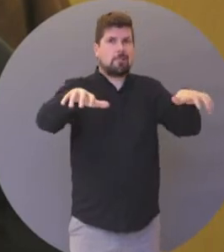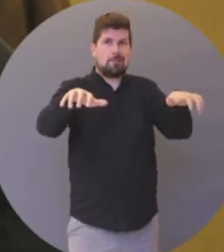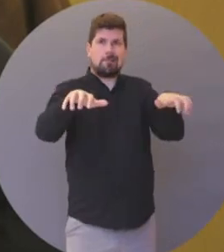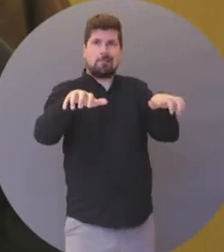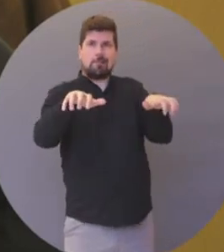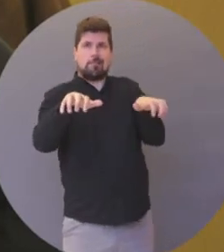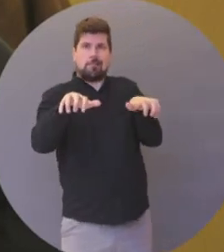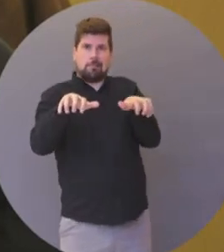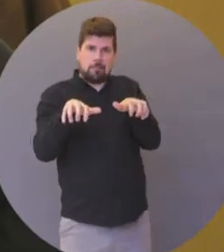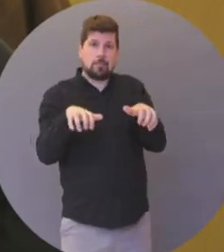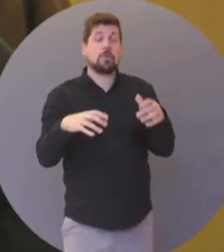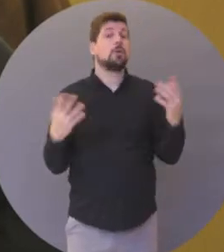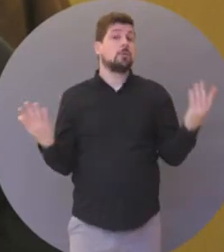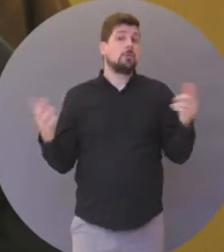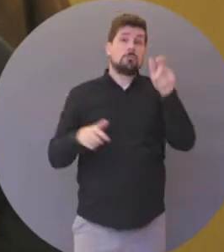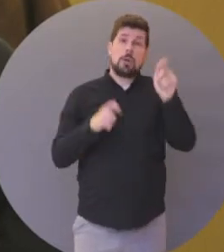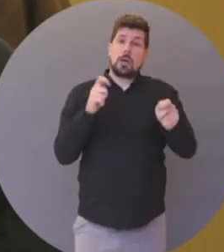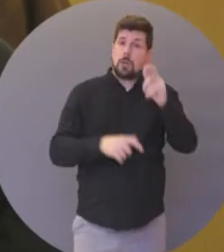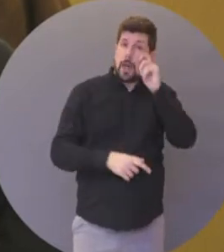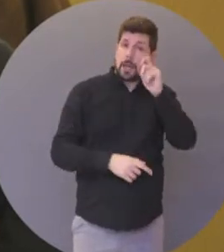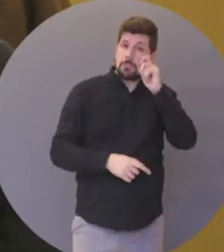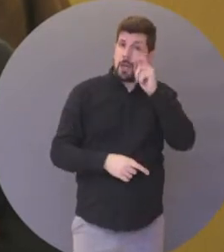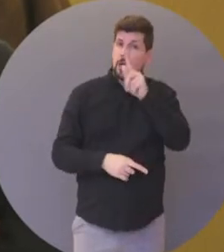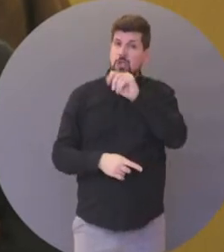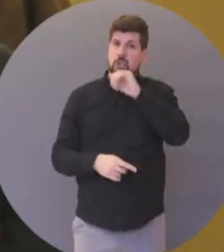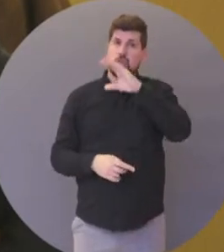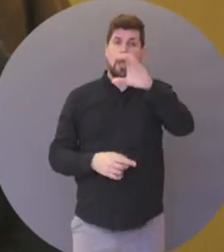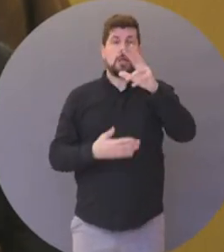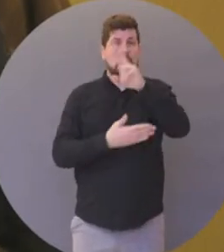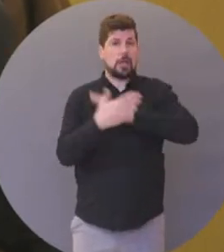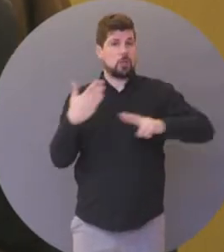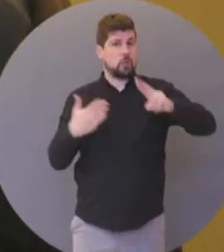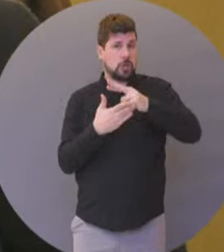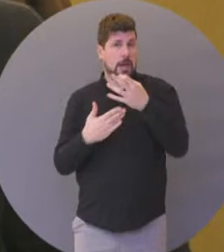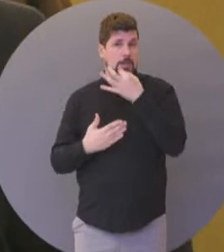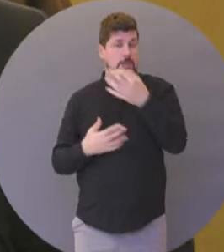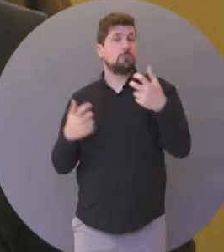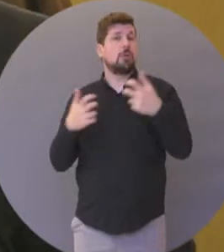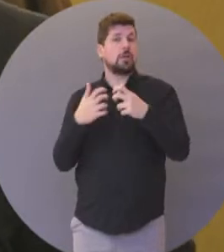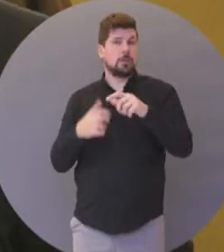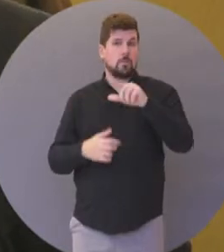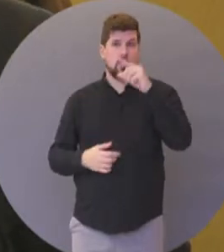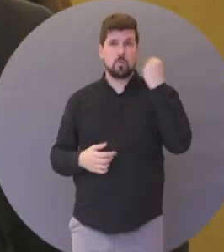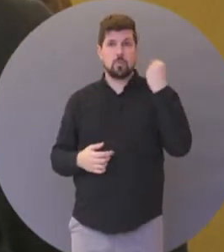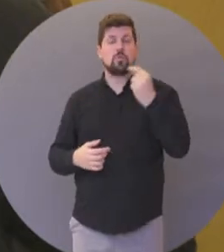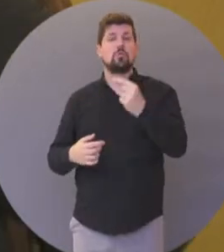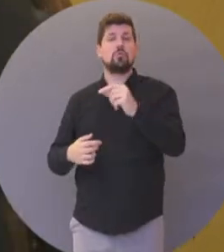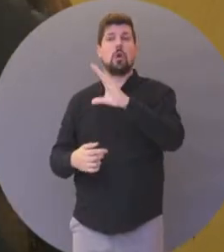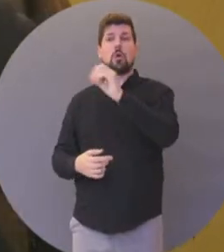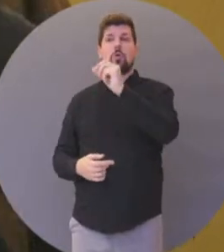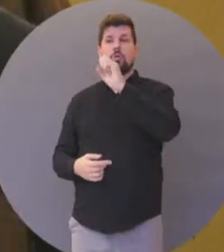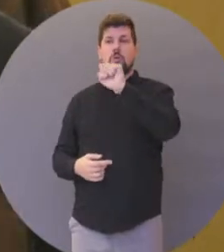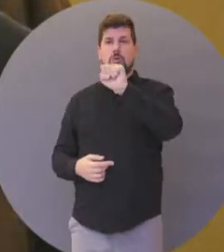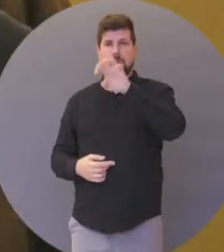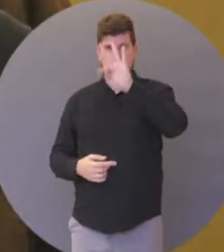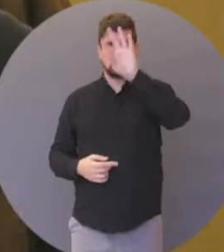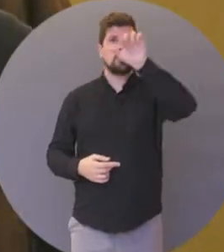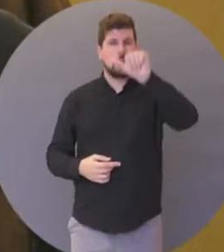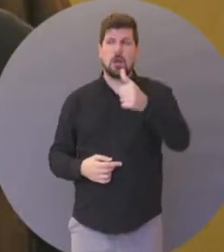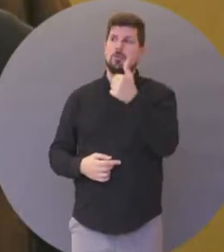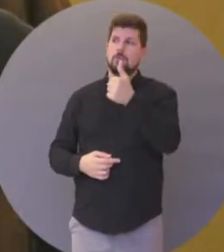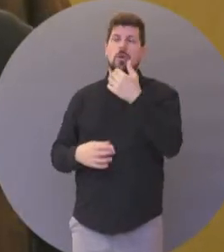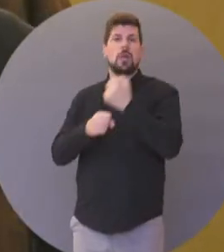experts Normands du GIEC régional et parmi eux Stéphane Costa professeur à l'Université de Caen est spécialiste et méritent sur ce